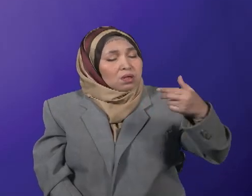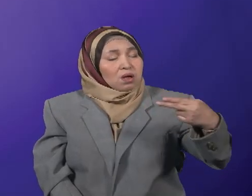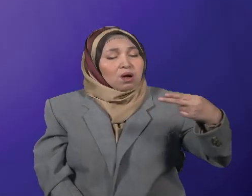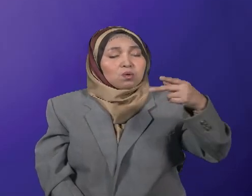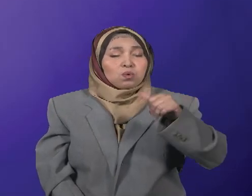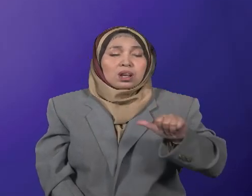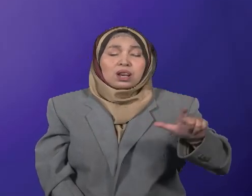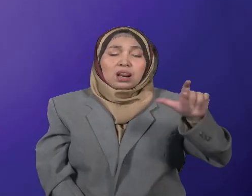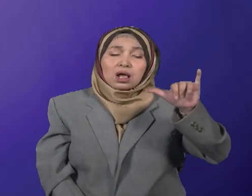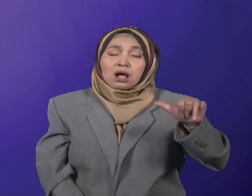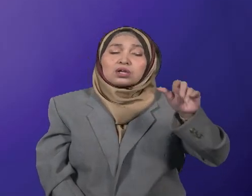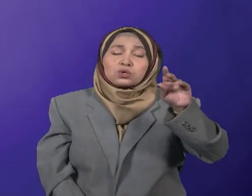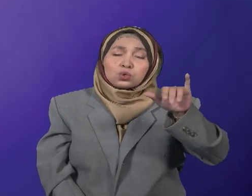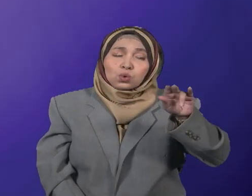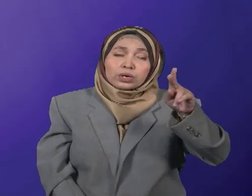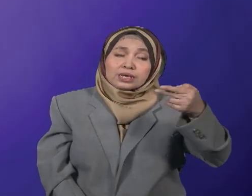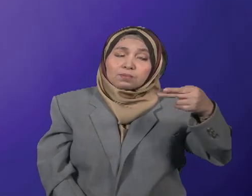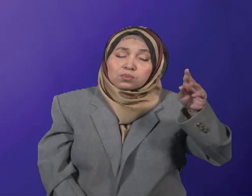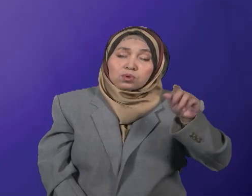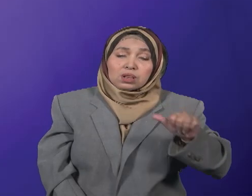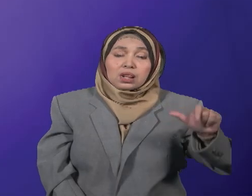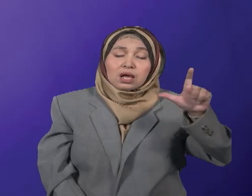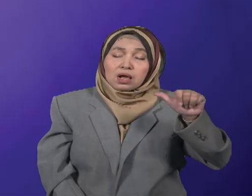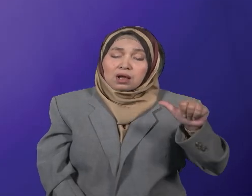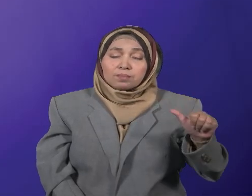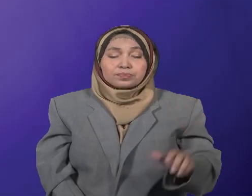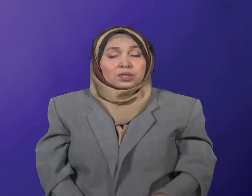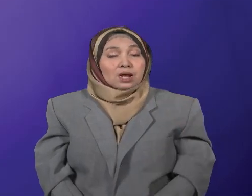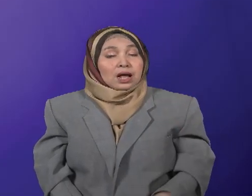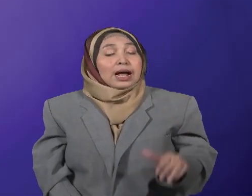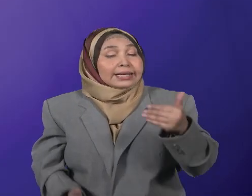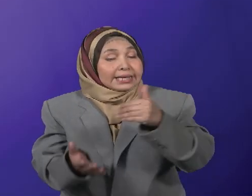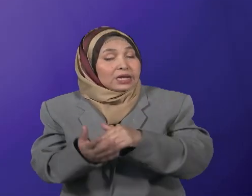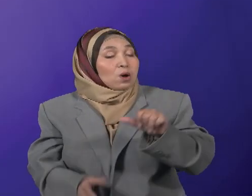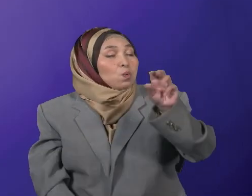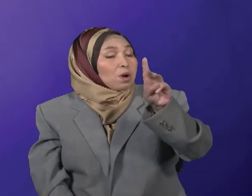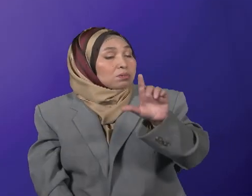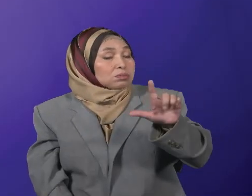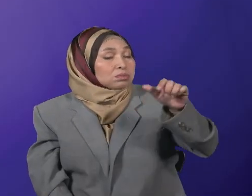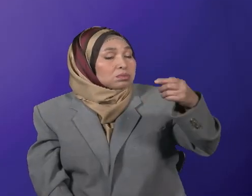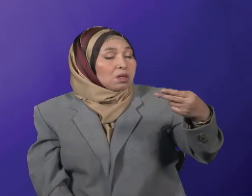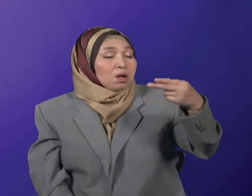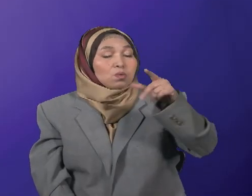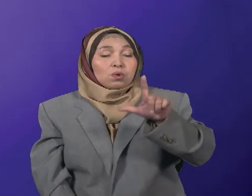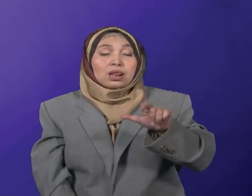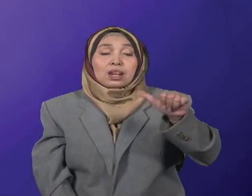وَاللَّهُ لَا يُحِبُّ كُلَّ. Sekali lagi. وَاللَّهُ